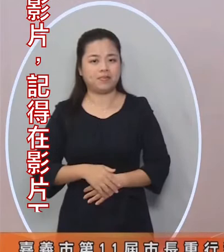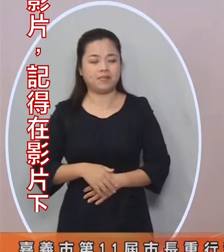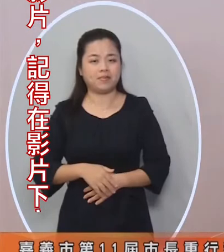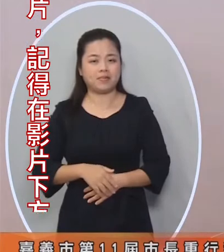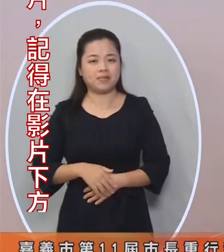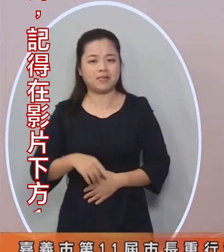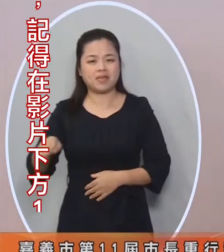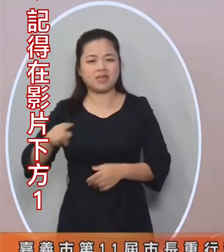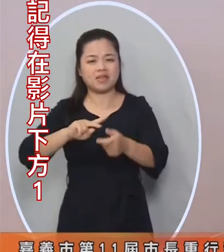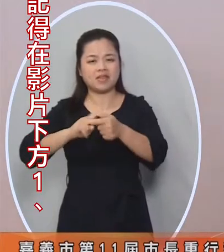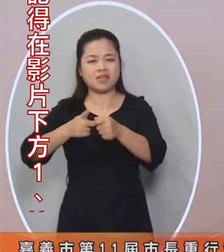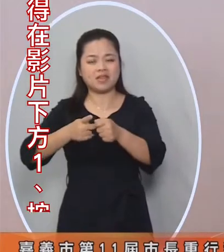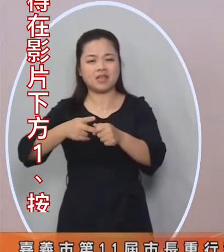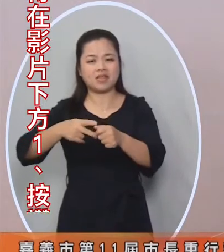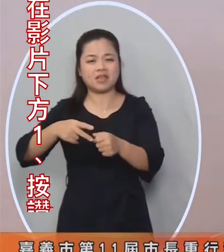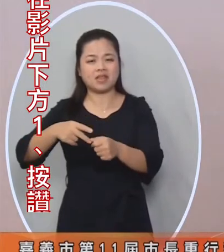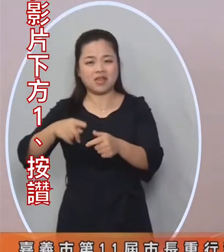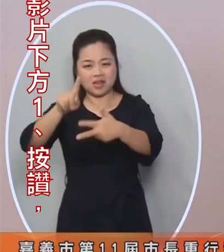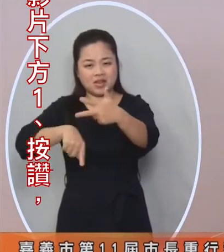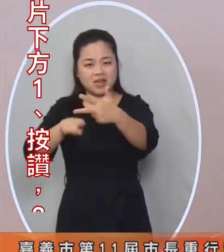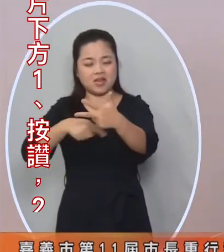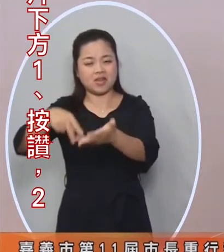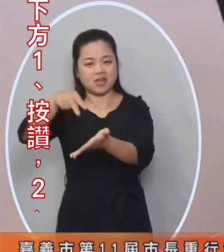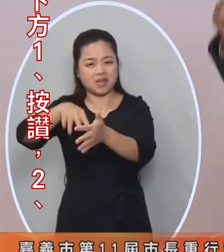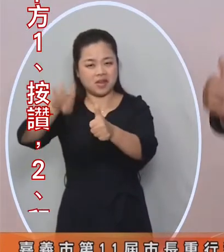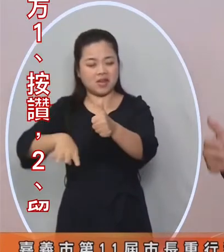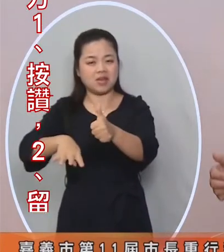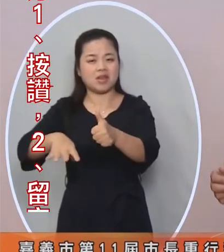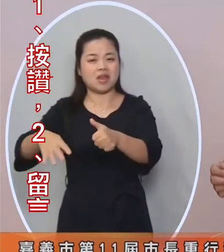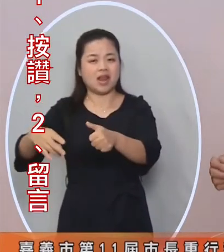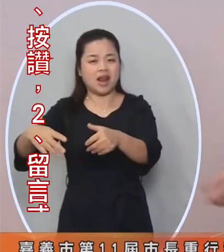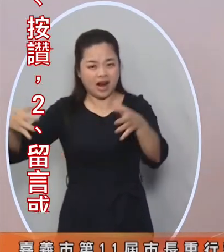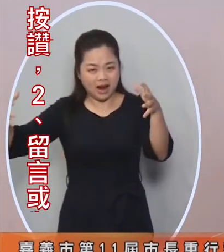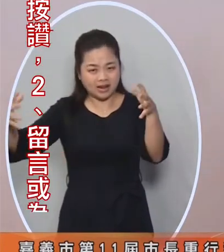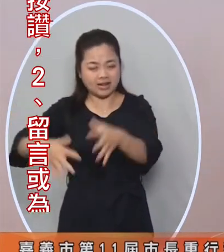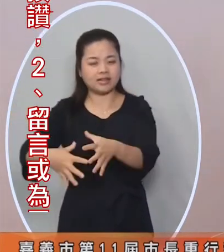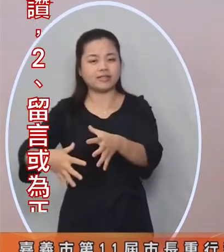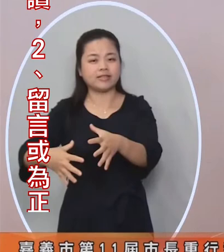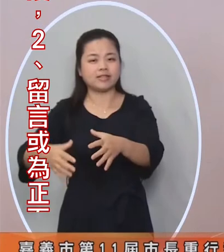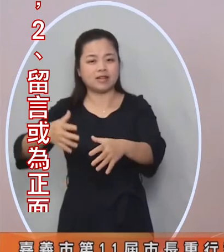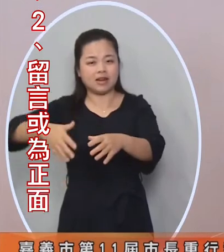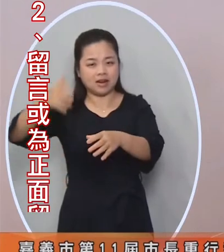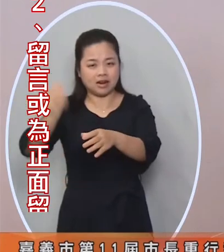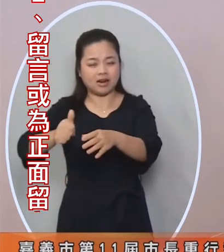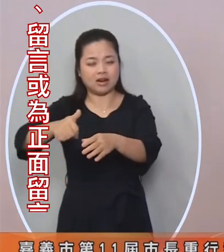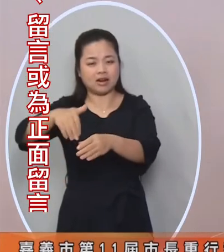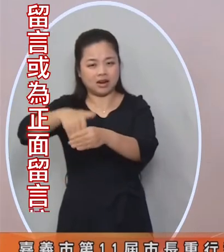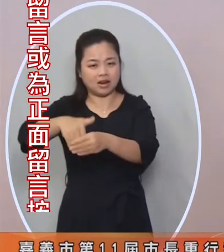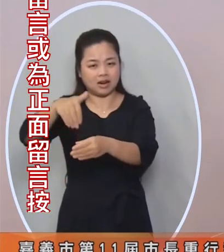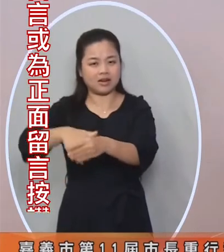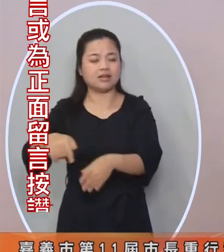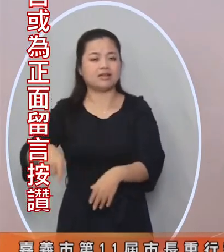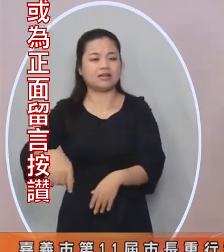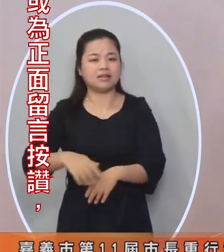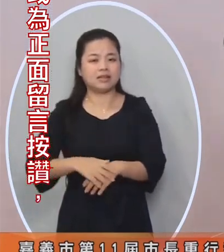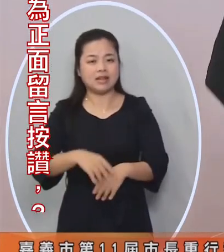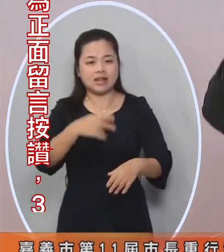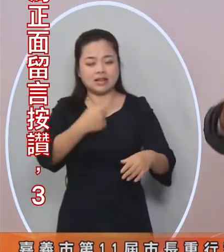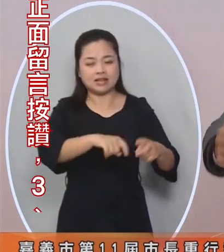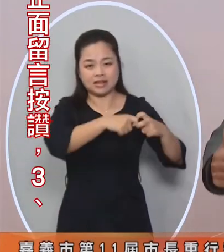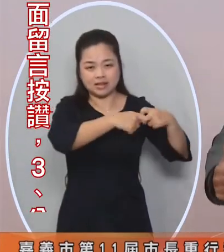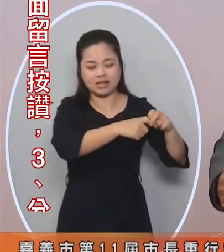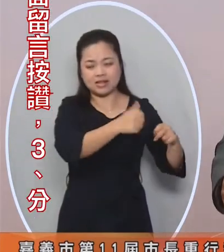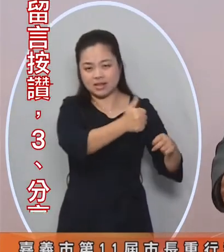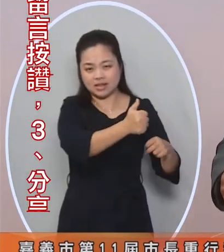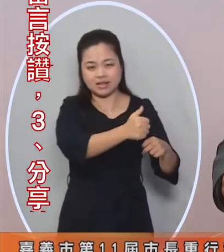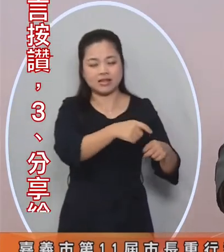含曾朱立伦升国民党主席，含伊选总统啊！啊，李俊毅总统副秘书长，佮省秘书